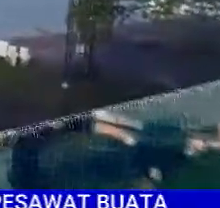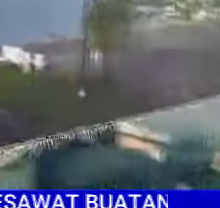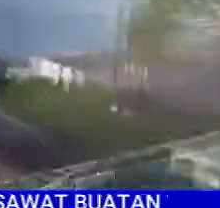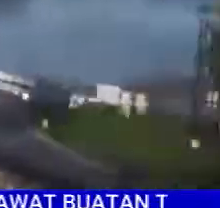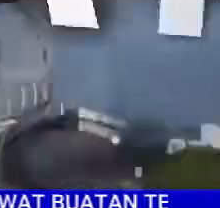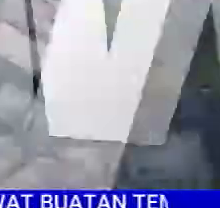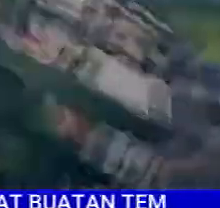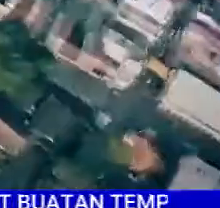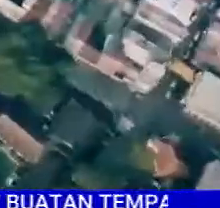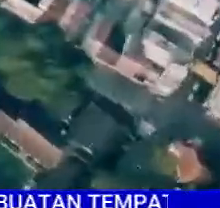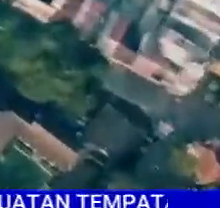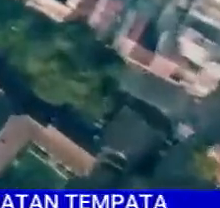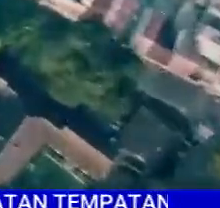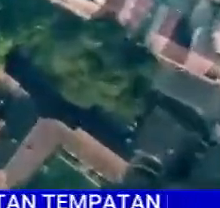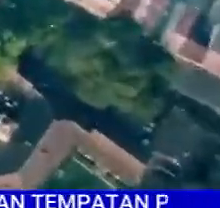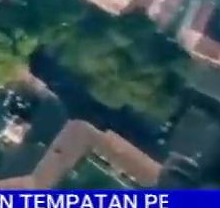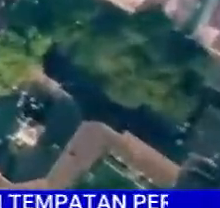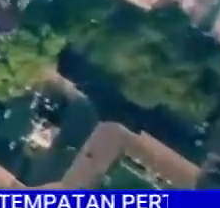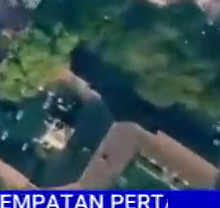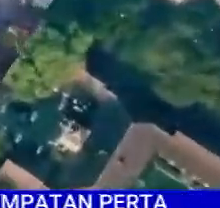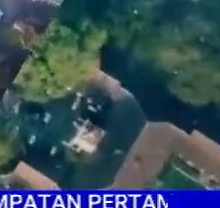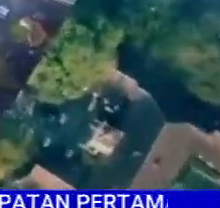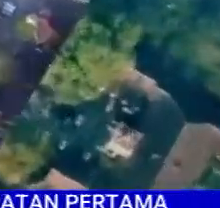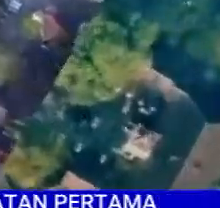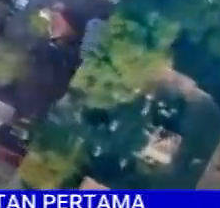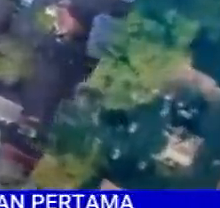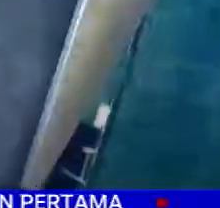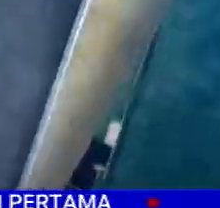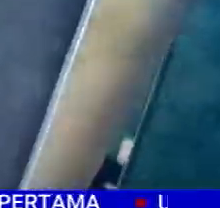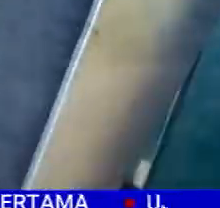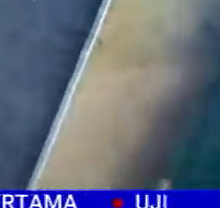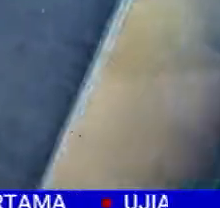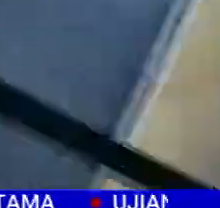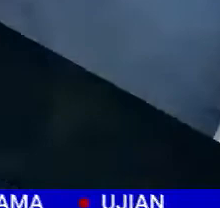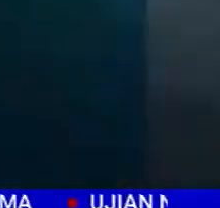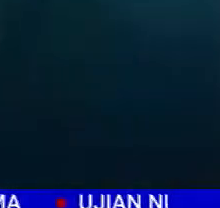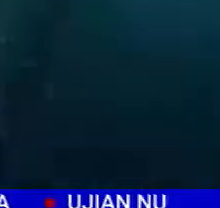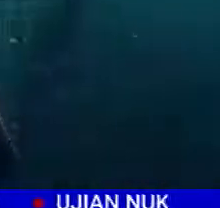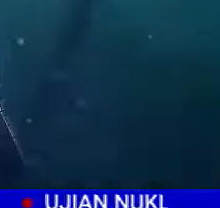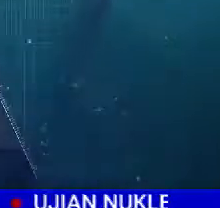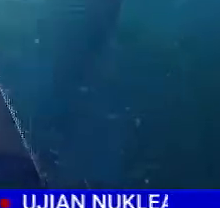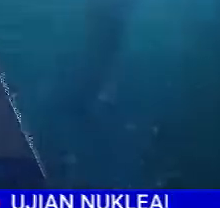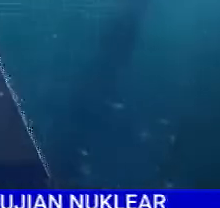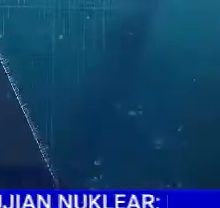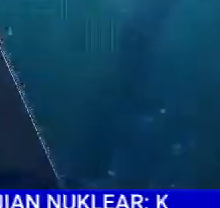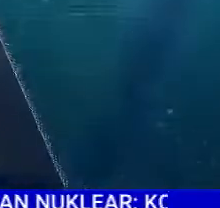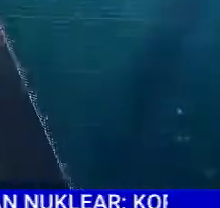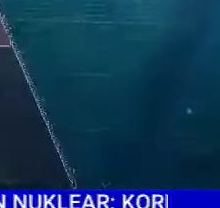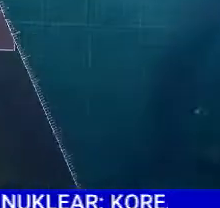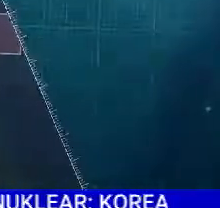Hai akibatnya penting penting penting penting